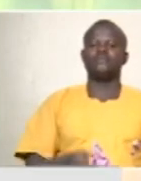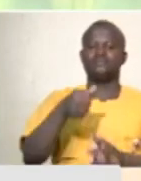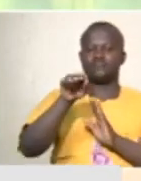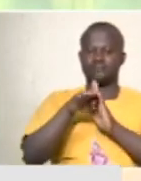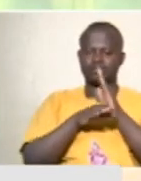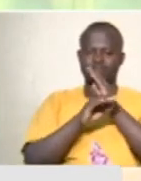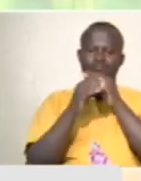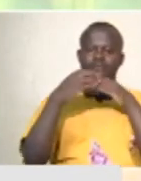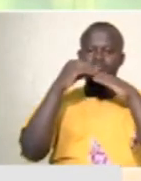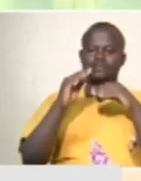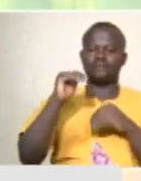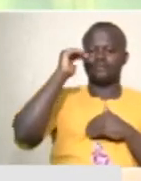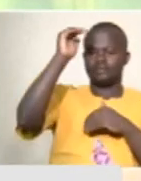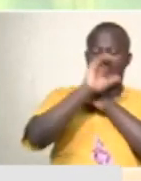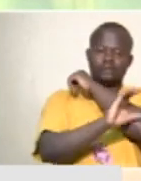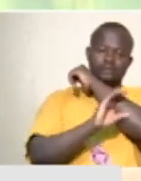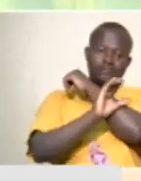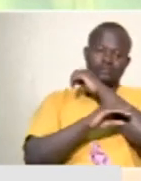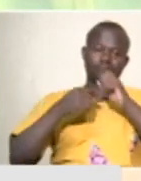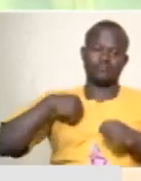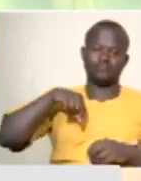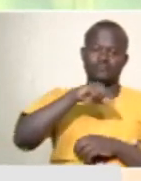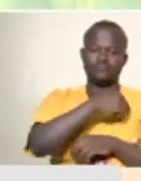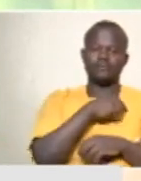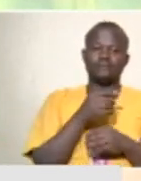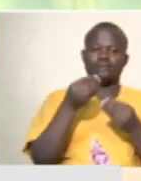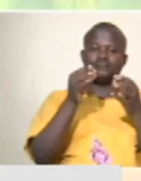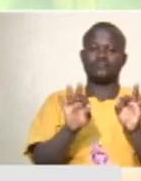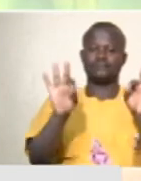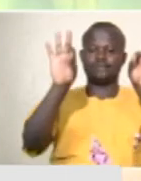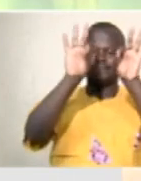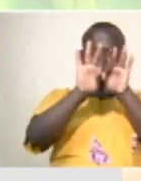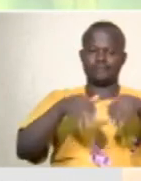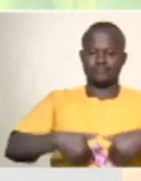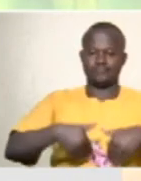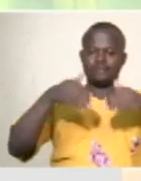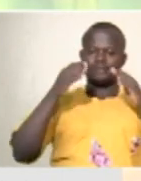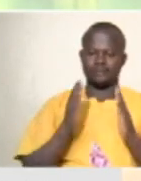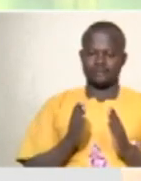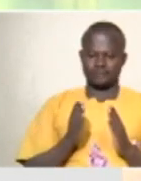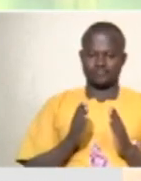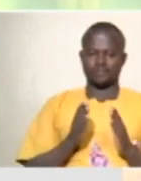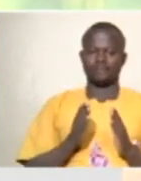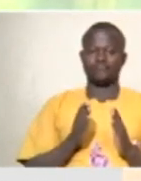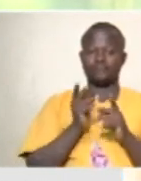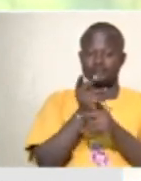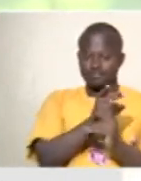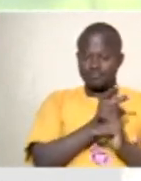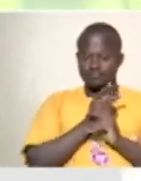y'ubuyobozi bukuru bw'igihugu cyacu guha agaciro urubyiruko